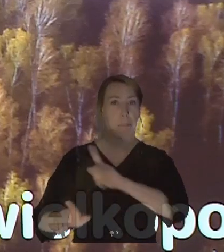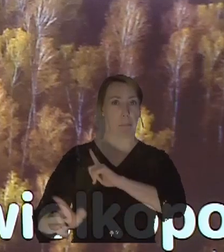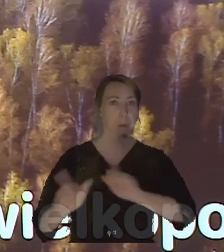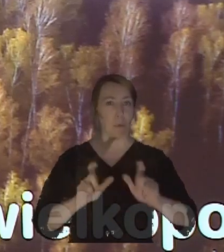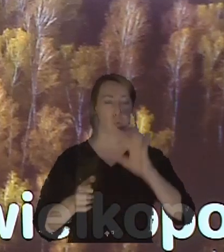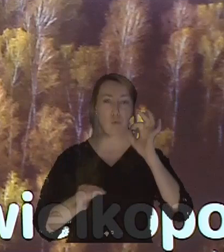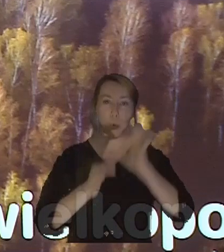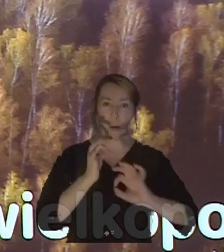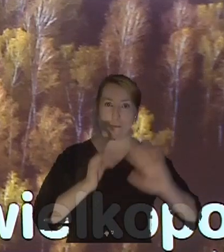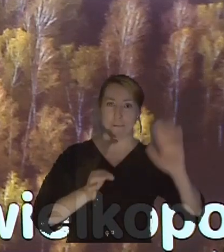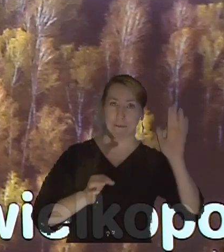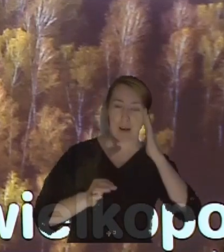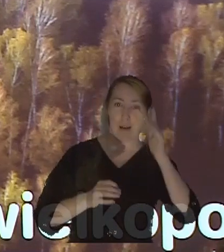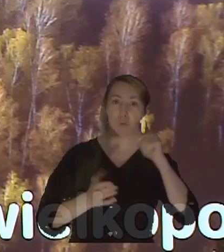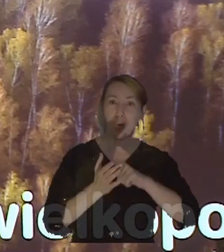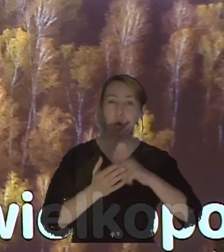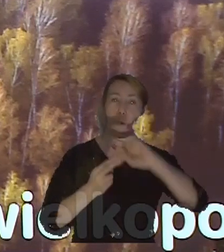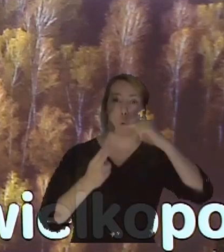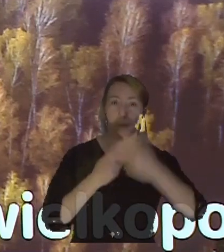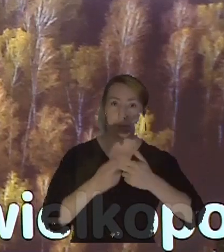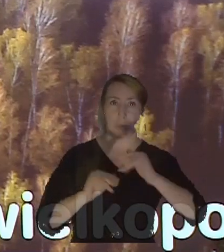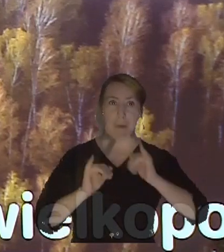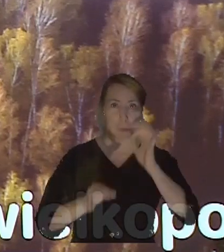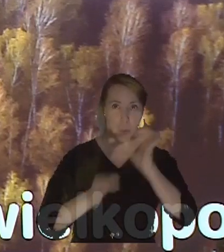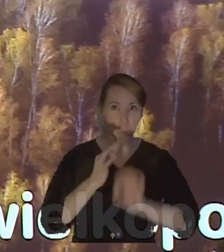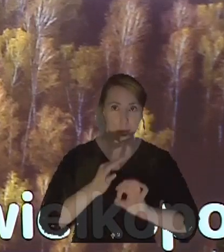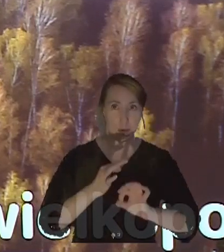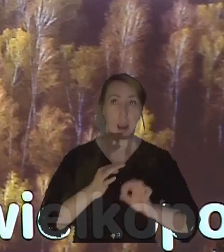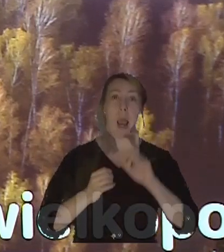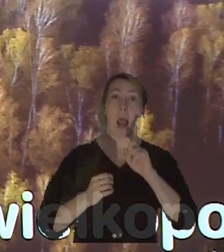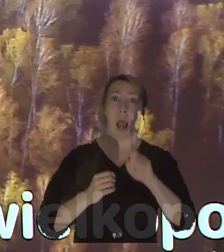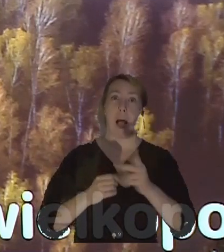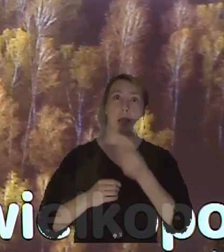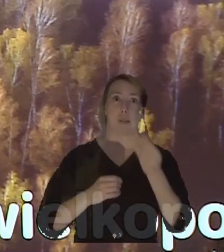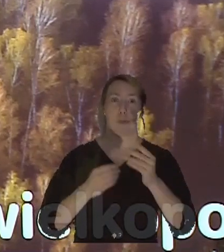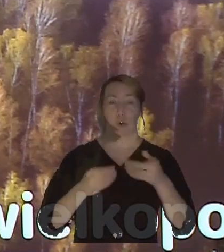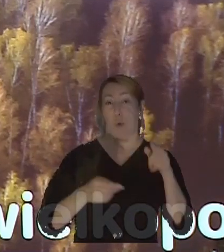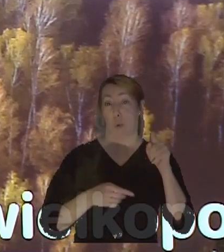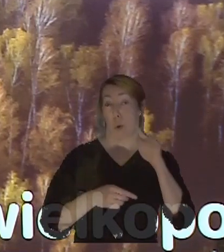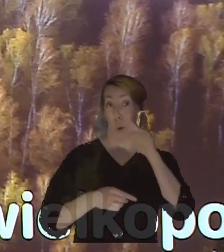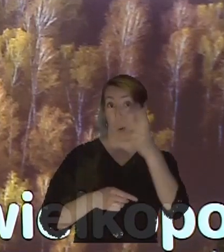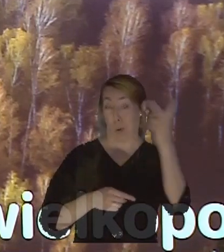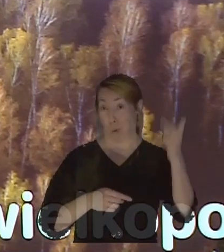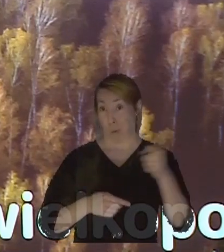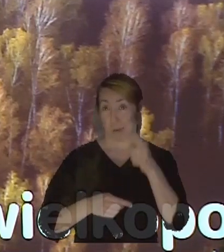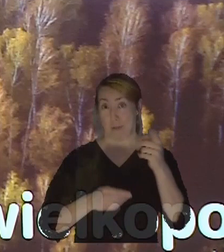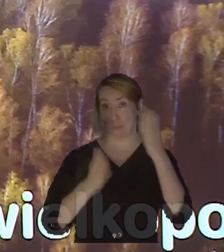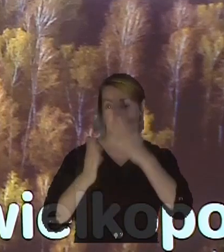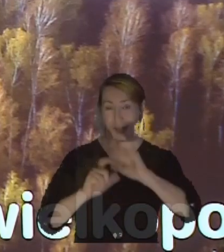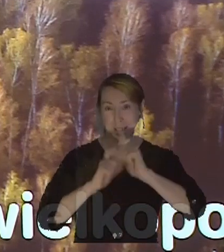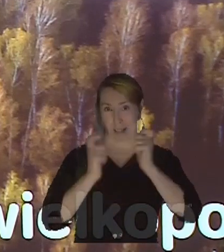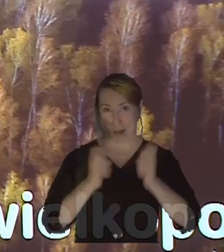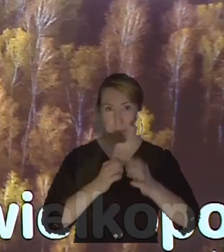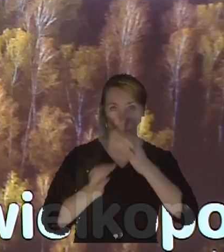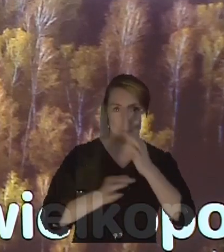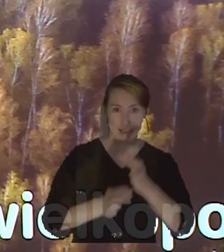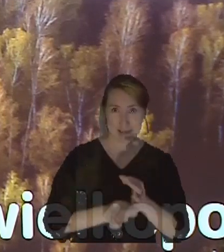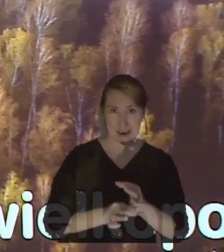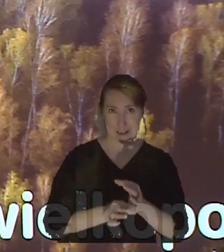dokładnie, dlaczego jest tak, jak jest. A poza tym przygotowali cały ten quiz, także techniczny,